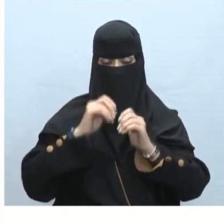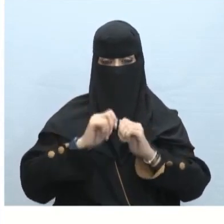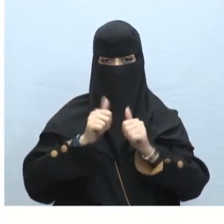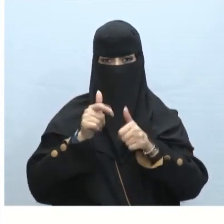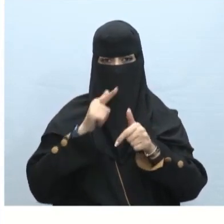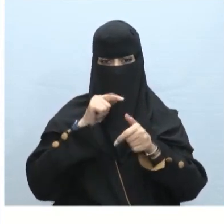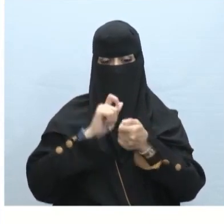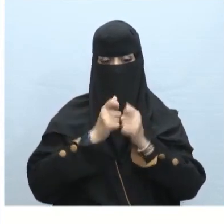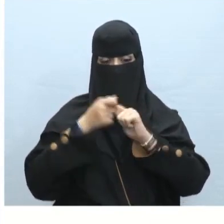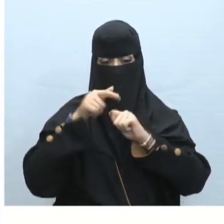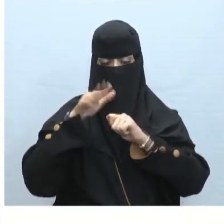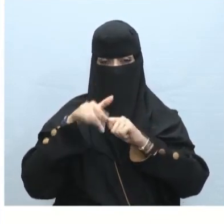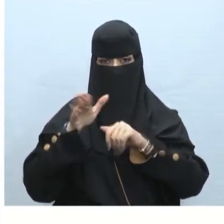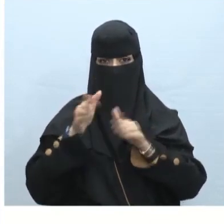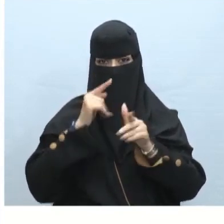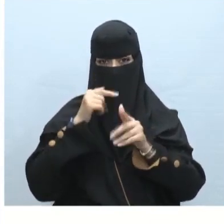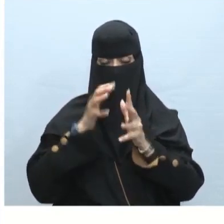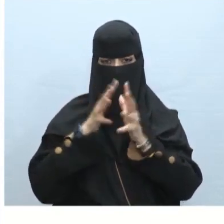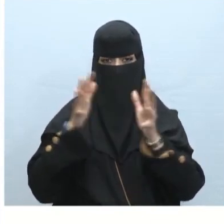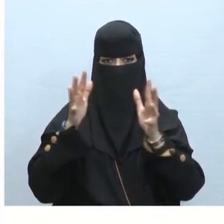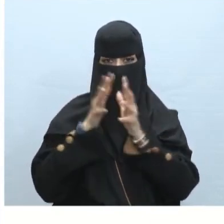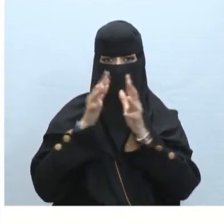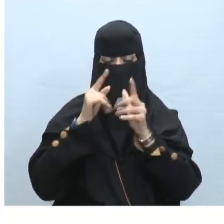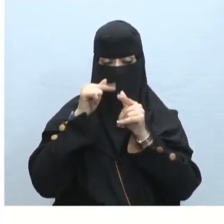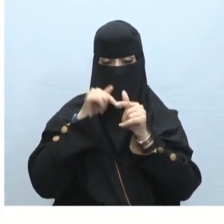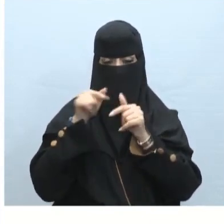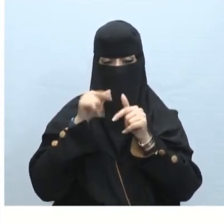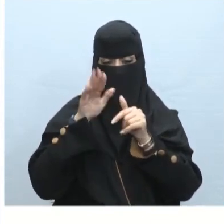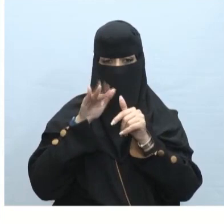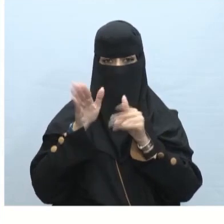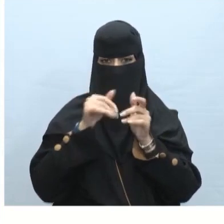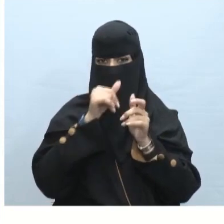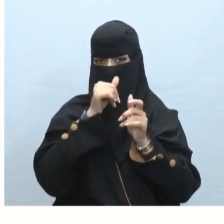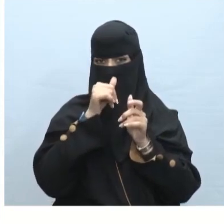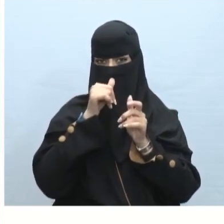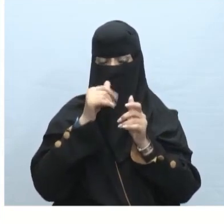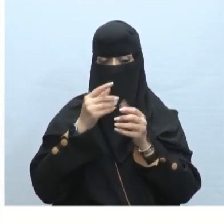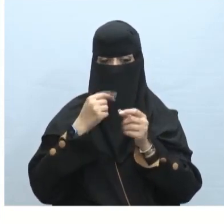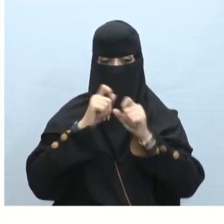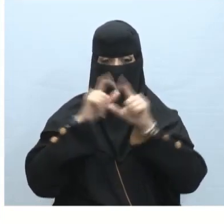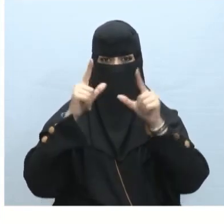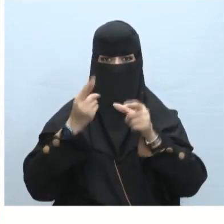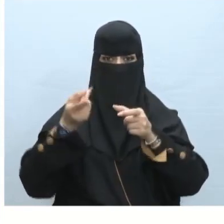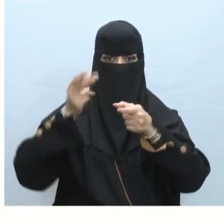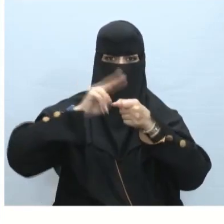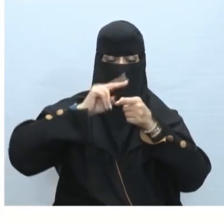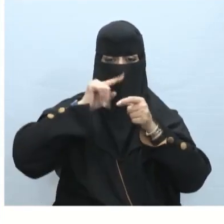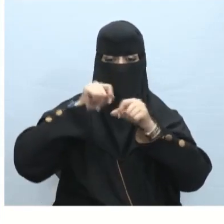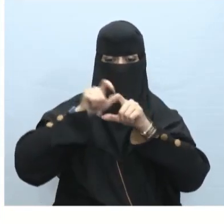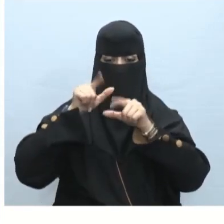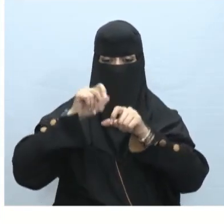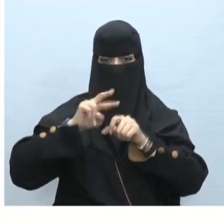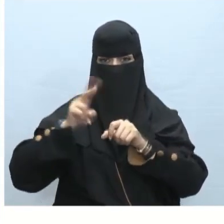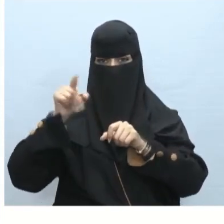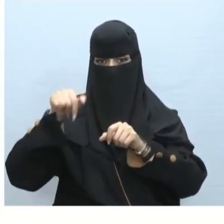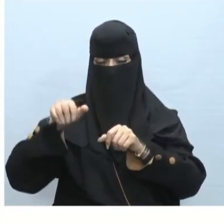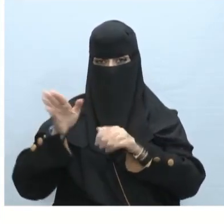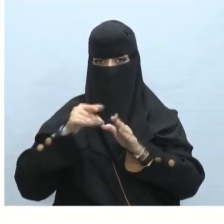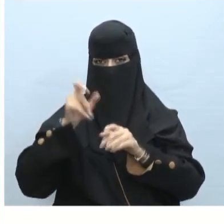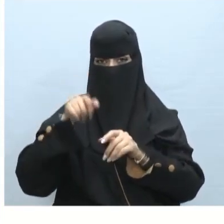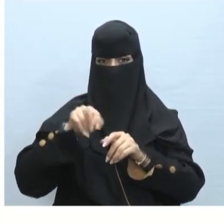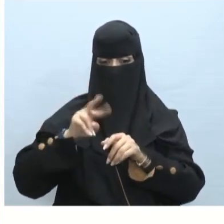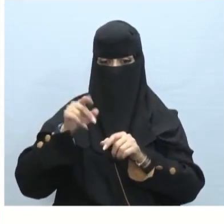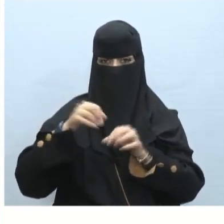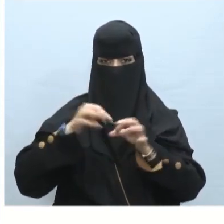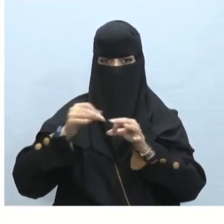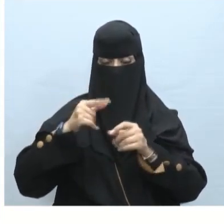تغيير حجم المخطط البياني لاظهار مره اخرى اظهار الجدول بالضغط على زر الفاره الايمن